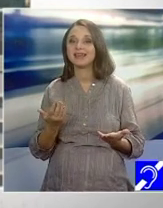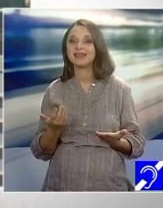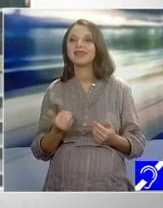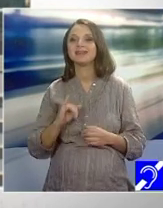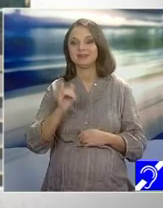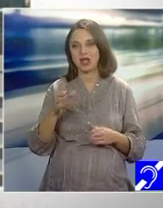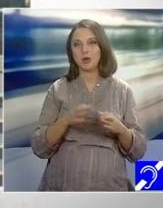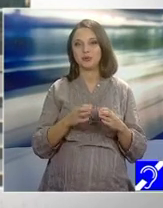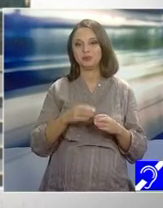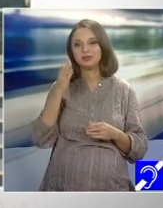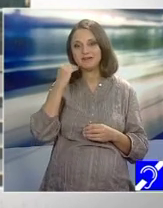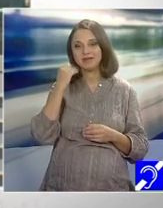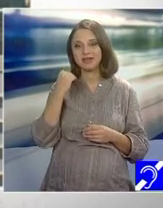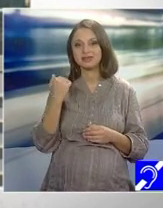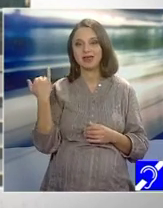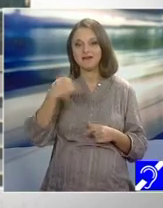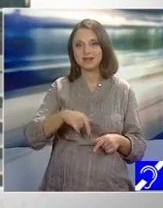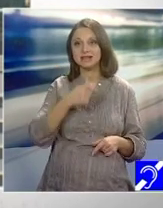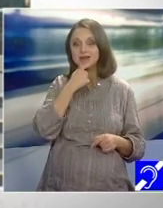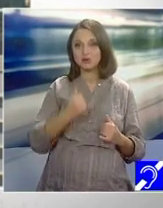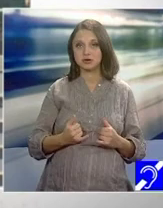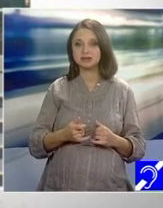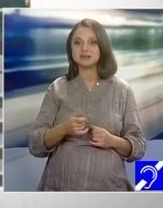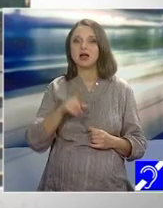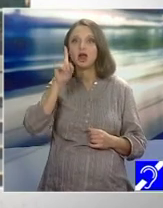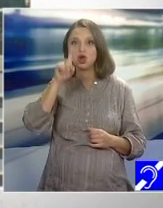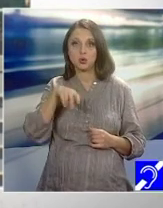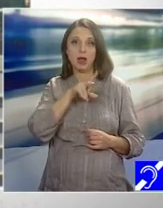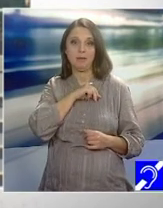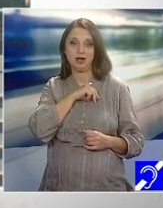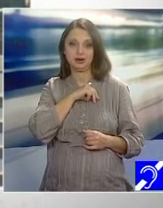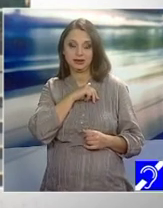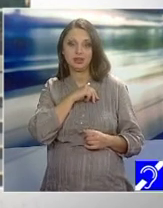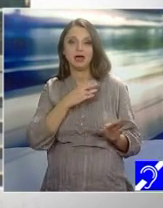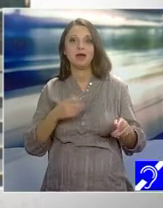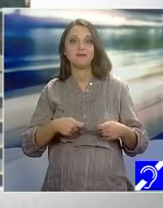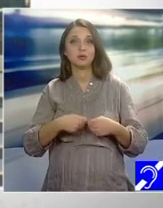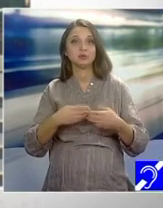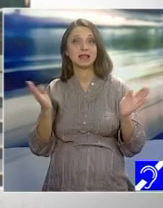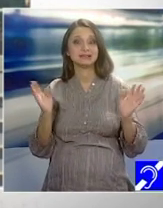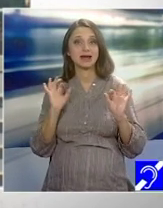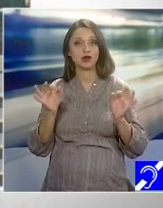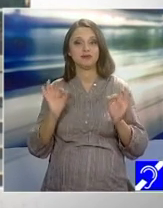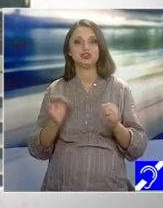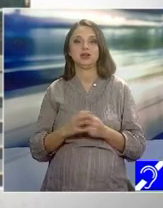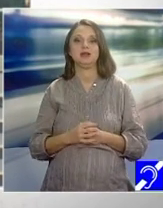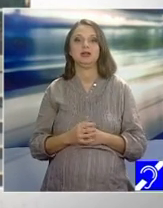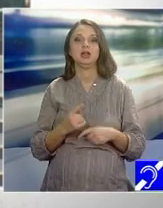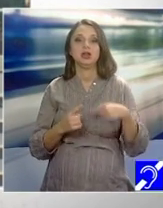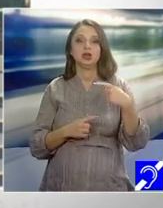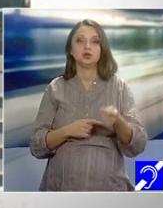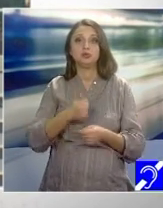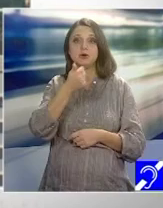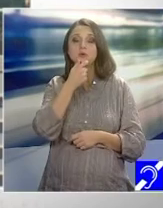de fete s-a alăturat anul acesta, în martie, dacă nu mă înșel, am făcut lansarea oficială. După un an și ceva